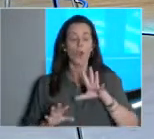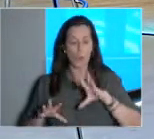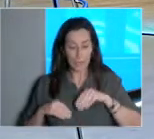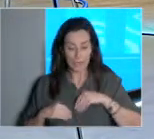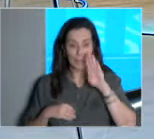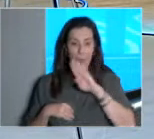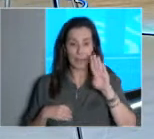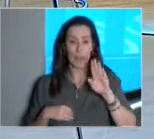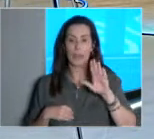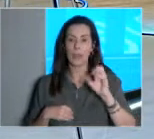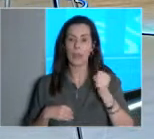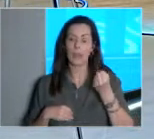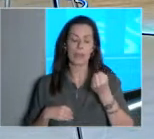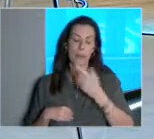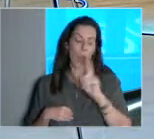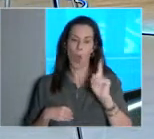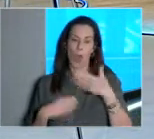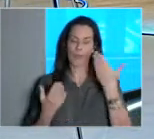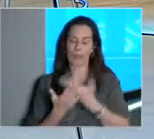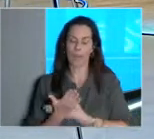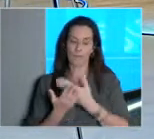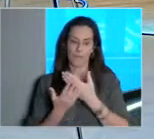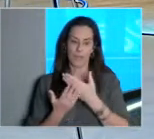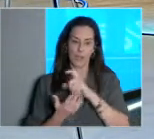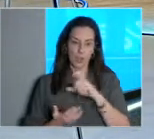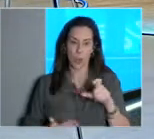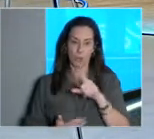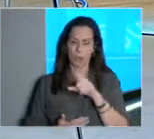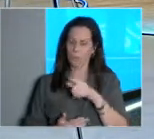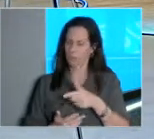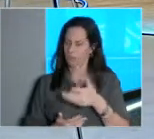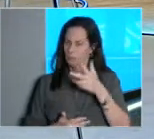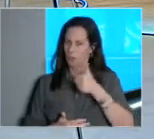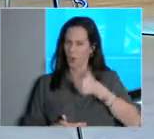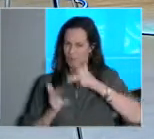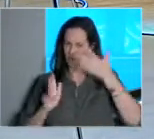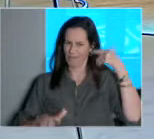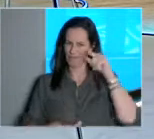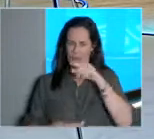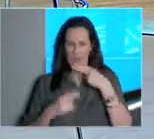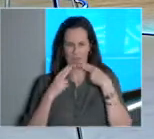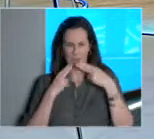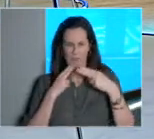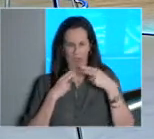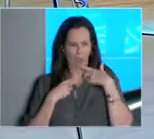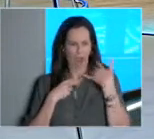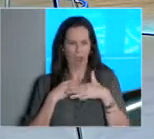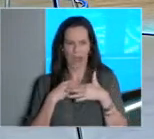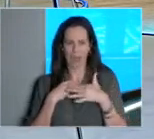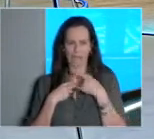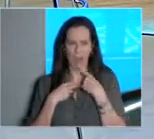איתו אם לא, במידה ולא. חברת הכנסת זהבה גלאון הגיבה על הדברים הבוקר בחריפות בחשבון הטוויטר